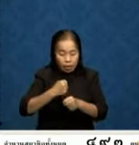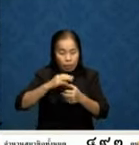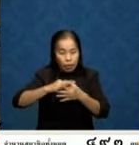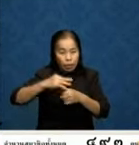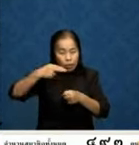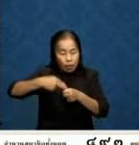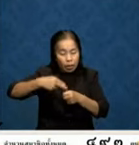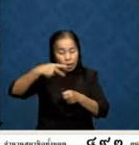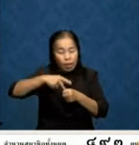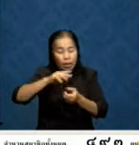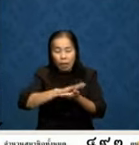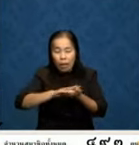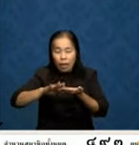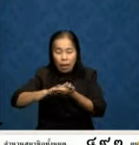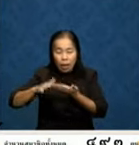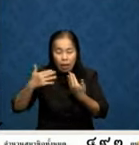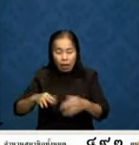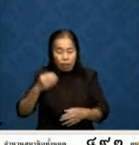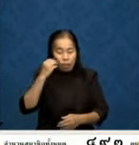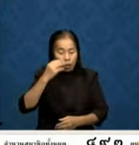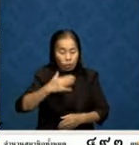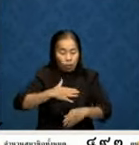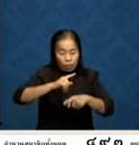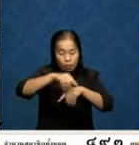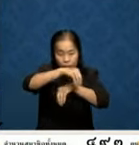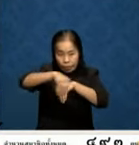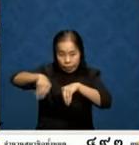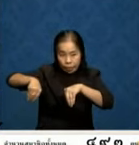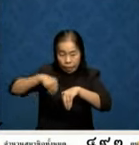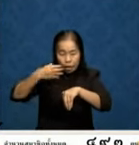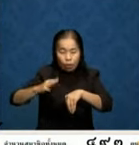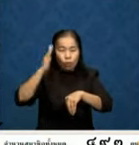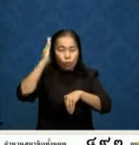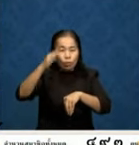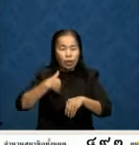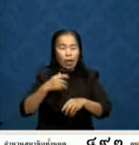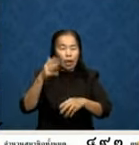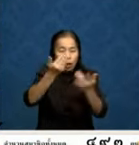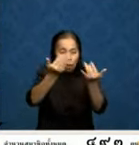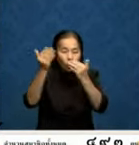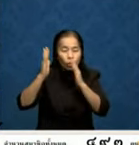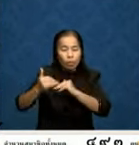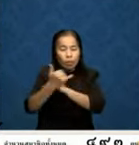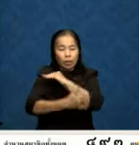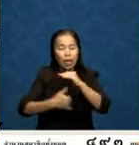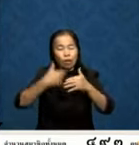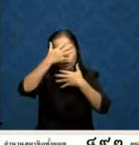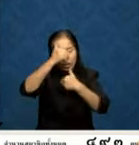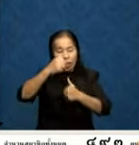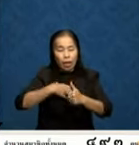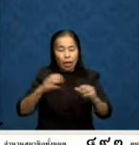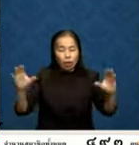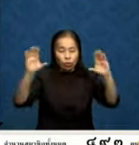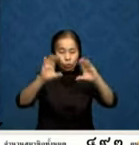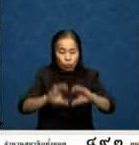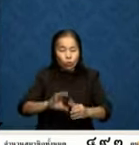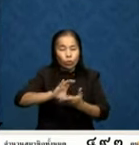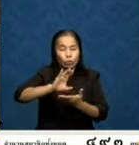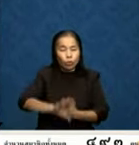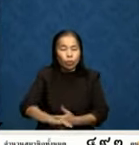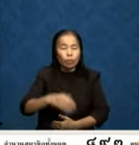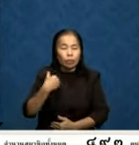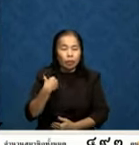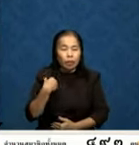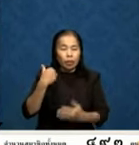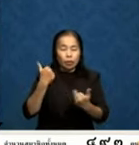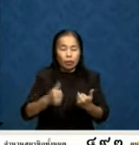จากเพื่อนบ้านเรานะครับก็จะเป็นตัวดึงดูดสำคัญให้เกิดการลงทุนจากต่างประเทศด้วยเช่นกันนะครับผมคิดว่าตรงนี้ก็ถือว่าเป็นยุทธศาสตร์สำคัญ